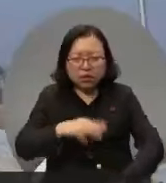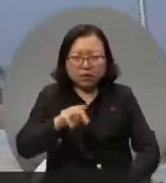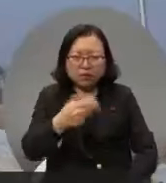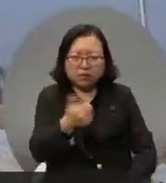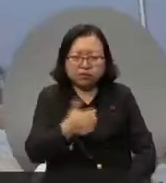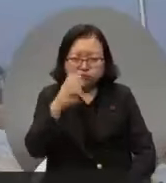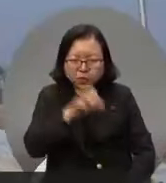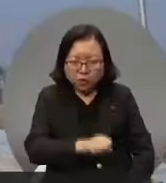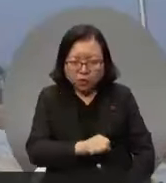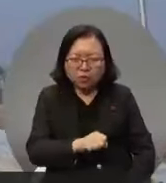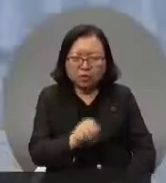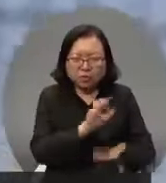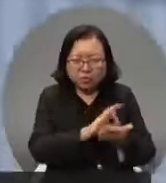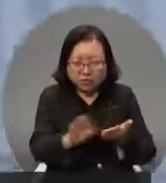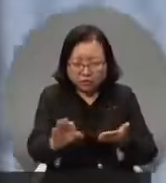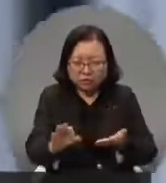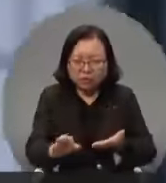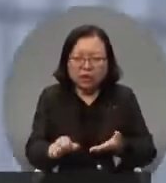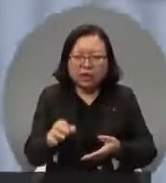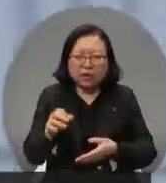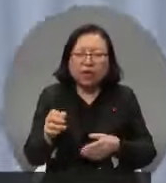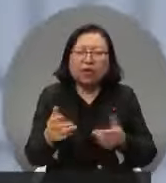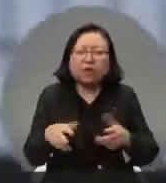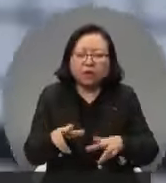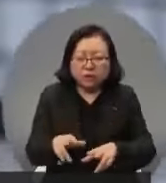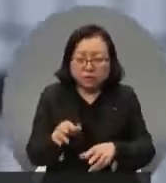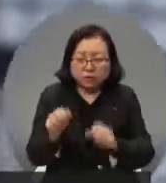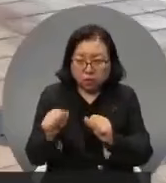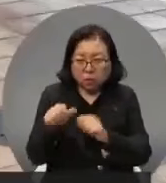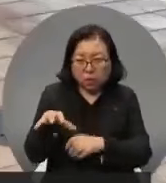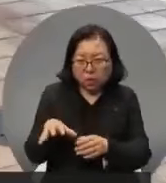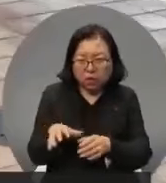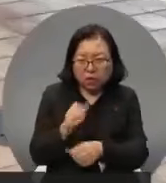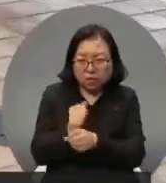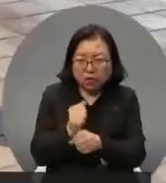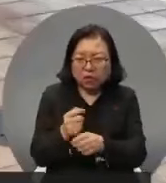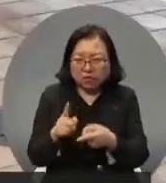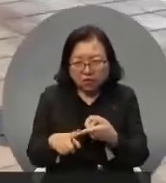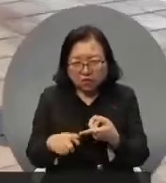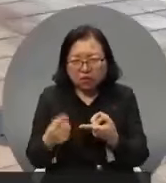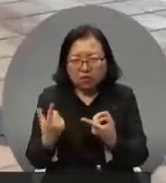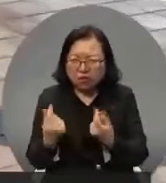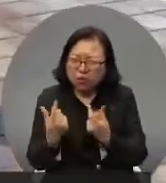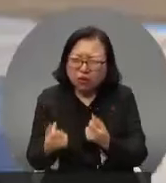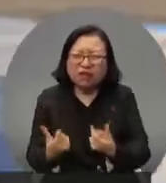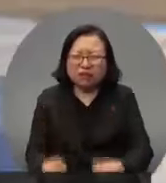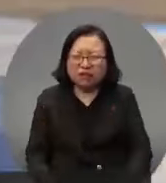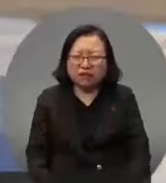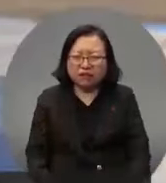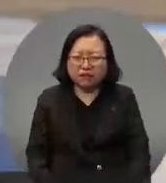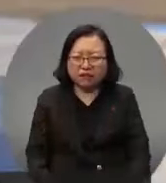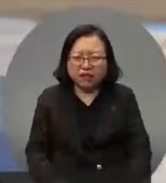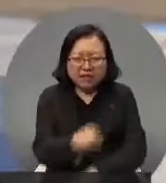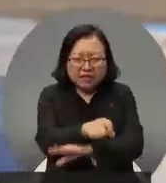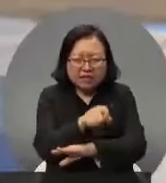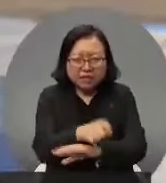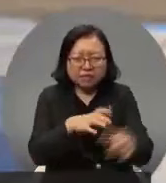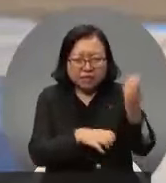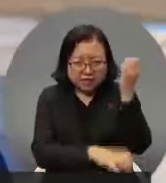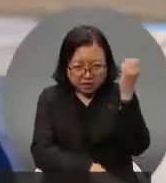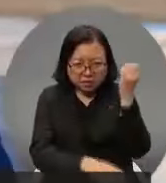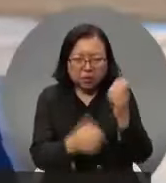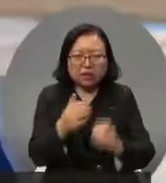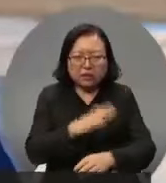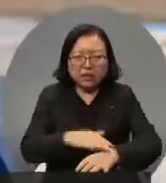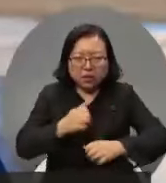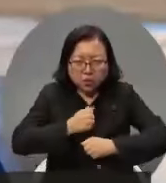반쪽짜리 체육공원을 만든 전철을 다시 밟는 것 아니냐는 지적도 나옵니다. 행정의 기본을 지켰으면 이런 일이 안 생기거든요.